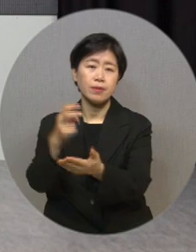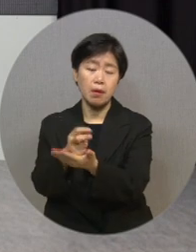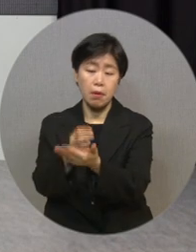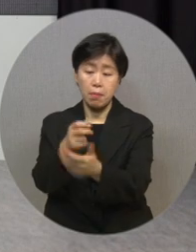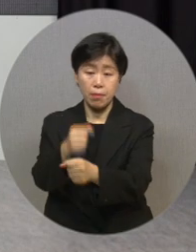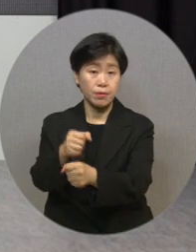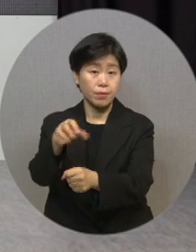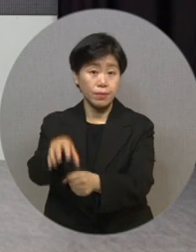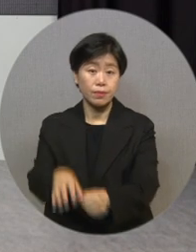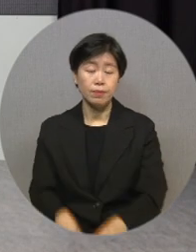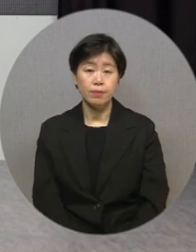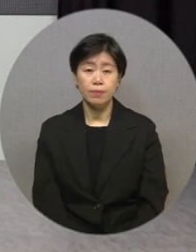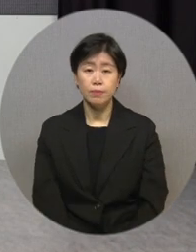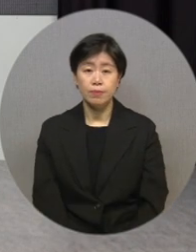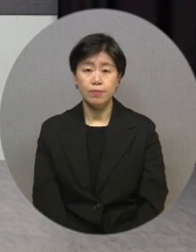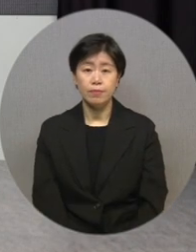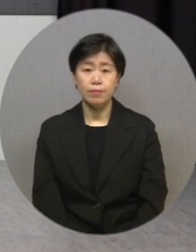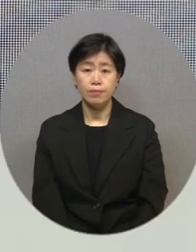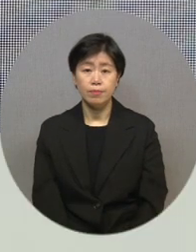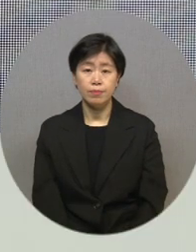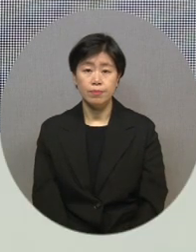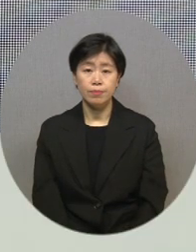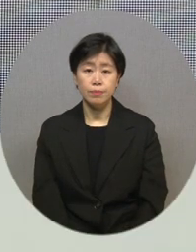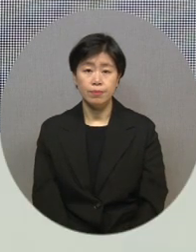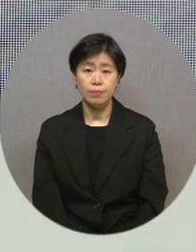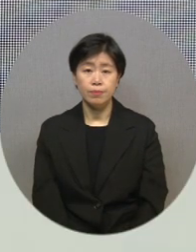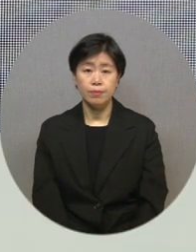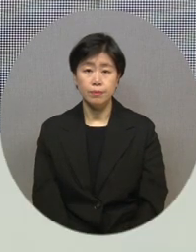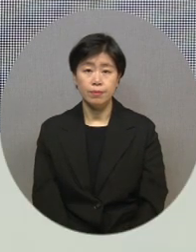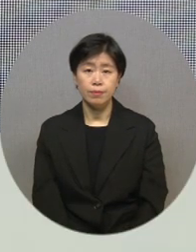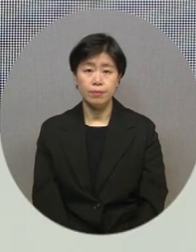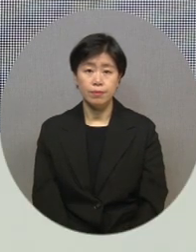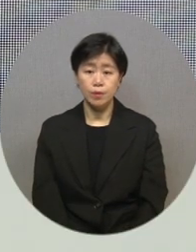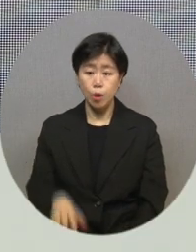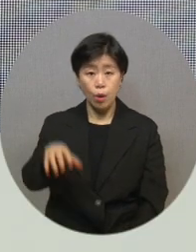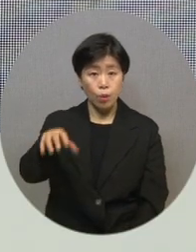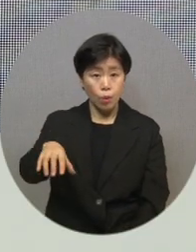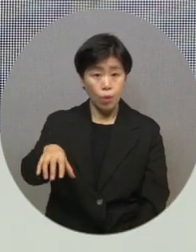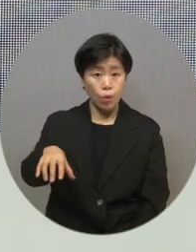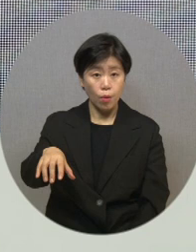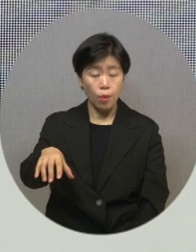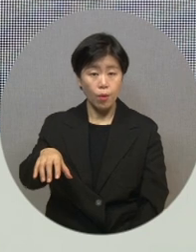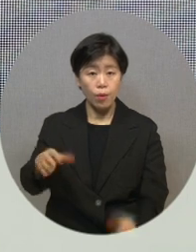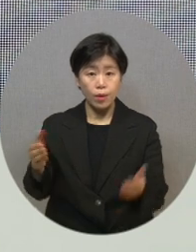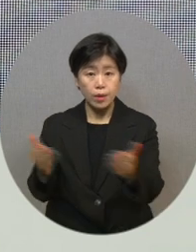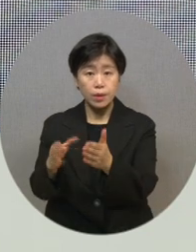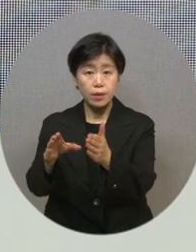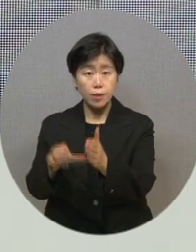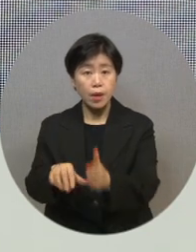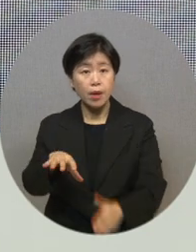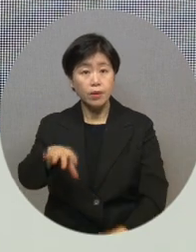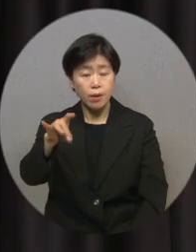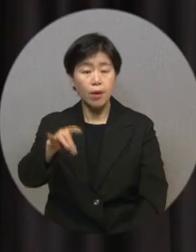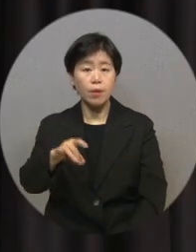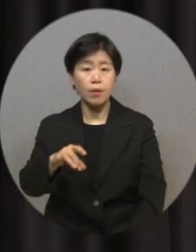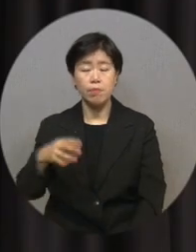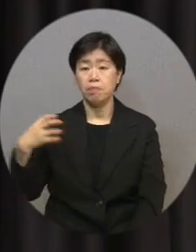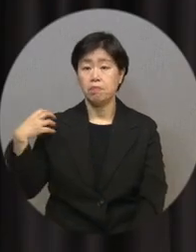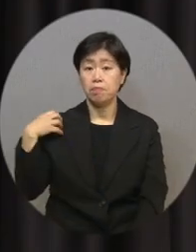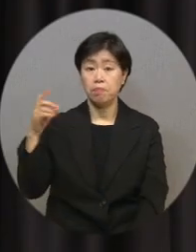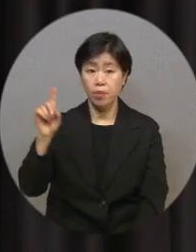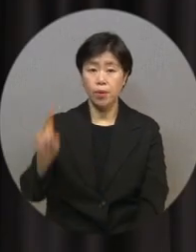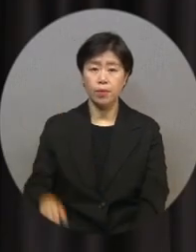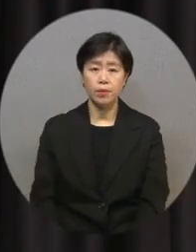어 장애인 개발원에 올 때의 첫 지위는 뭐였어 아 그 당시는